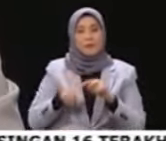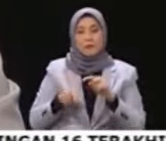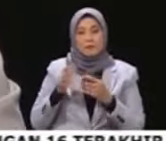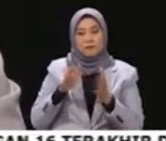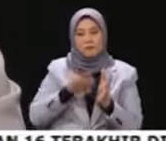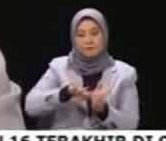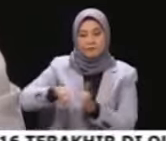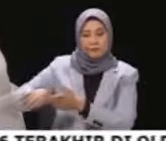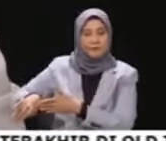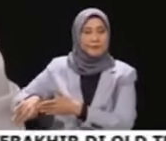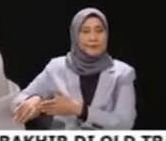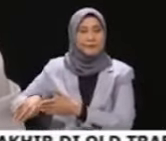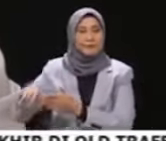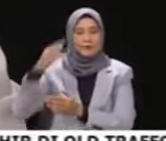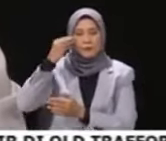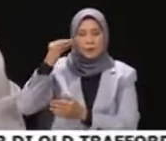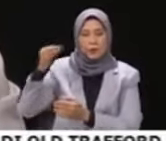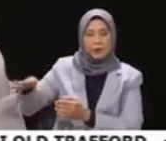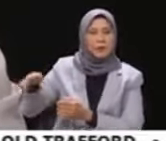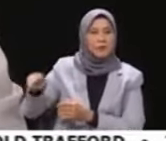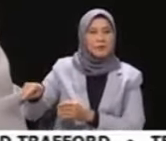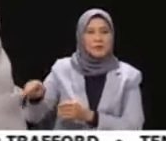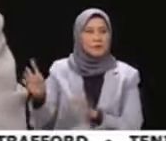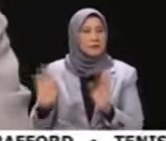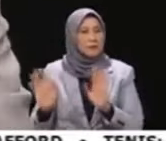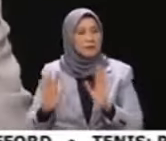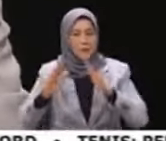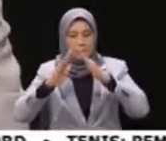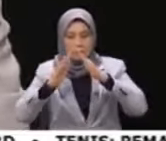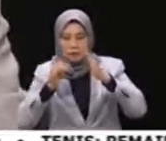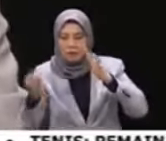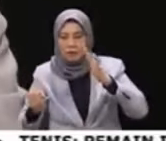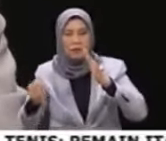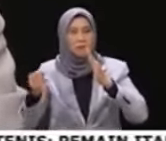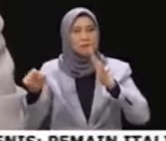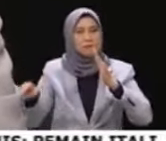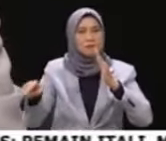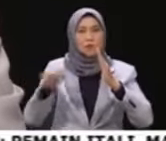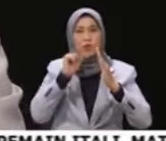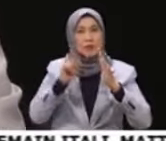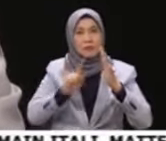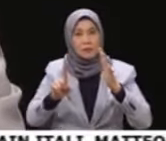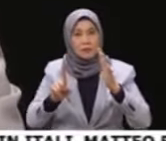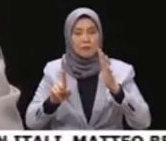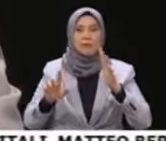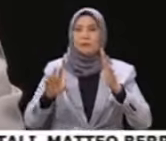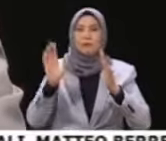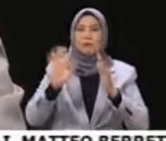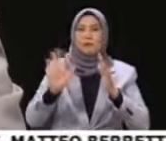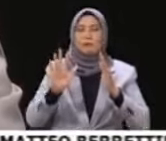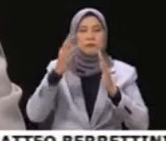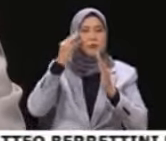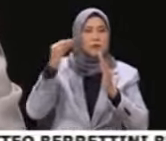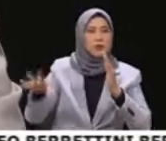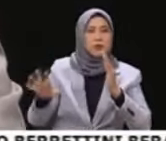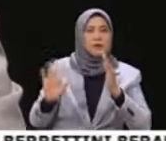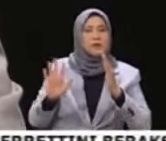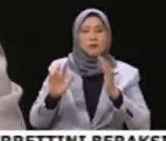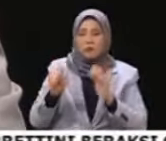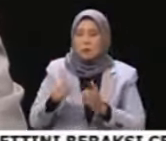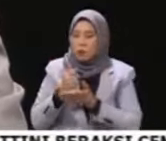kita ketepikan, kita buat tak peduli kepada dia. Tidak boleh. Kerana kita perlu untuk nolong. Kalau dia